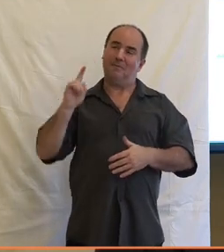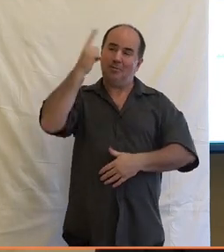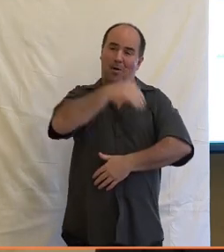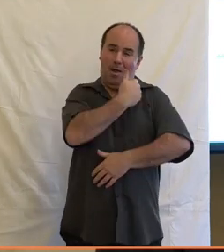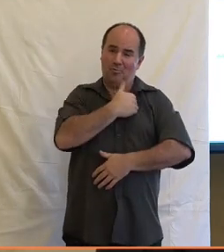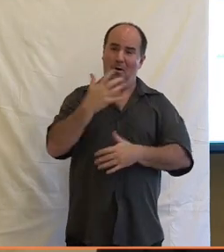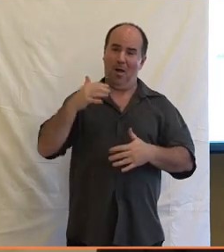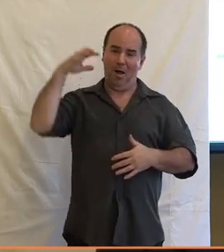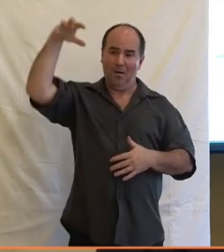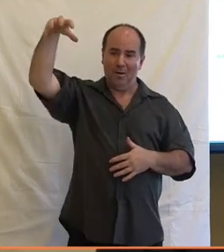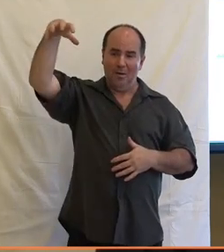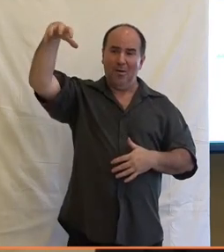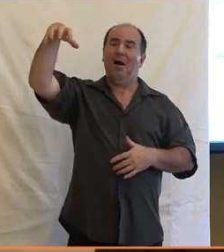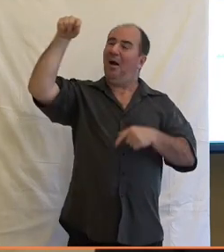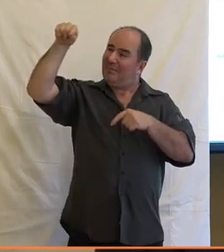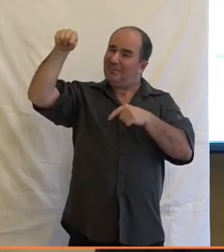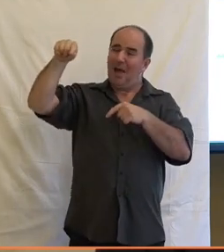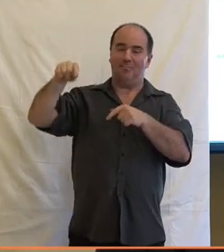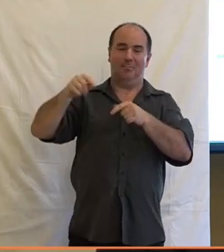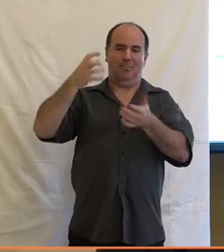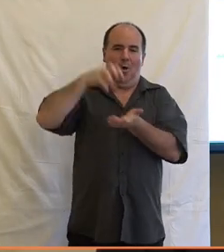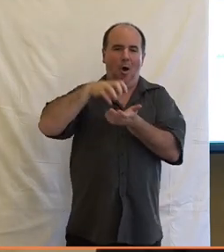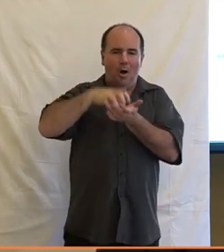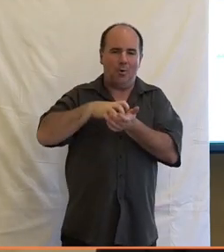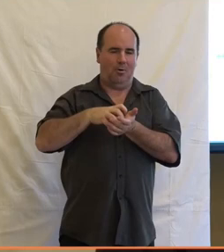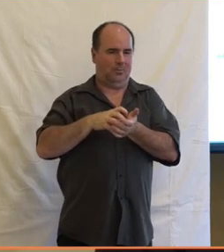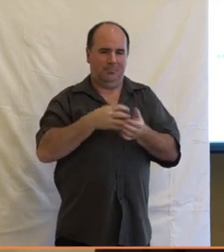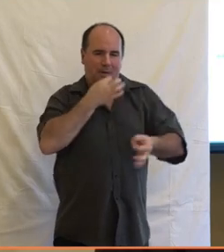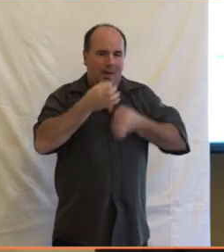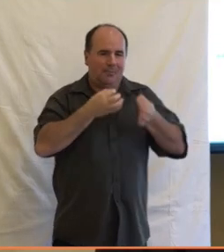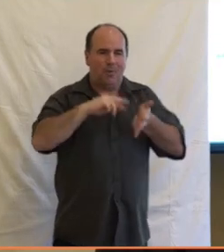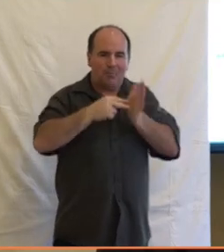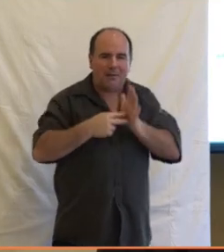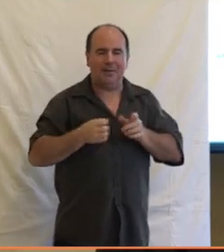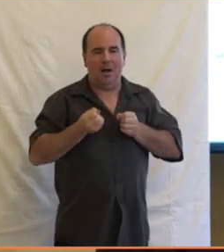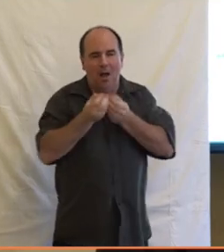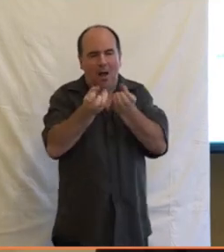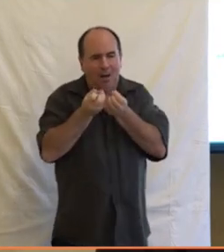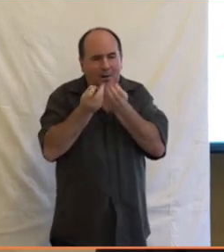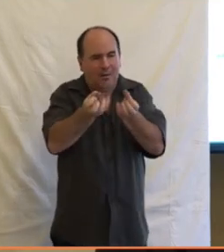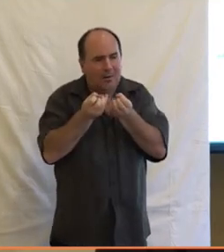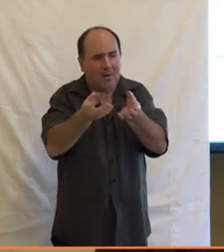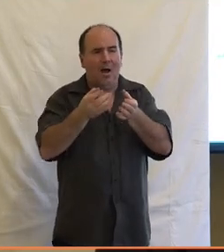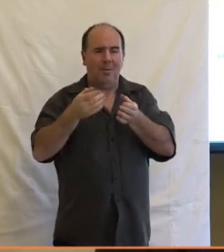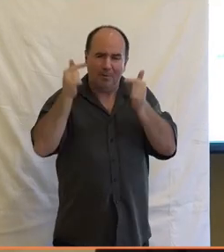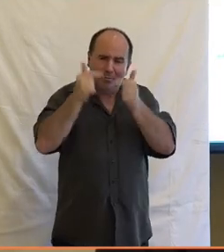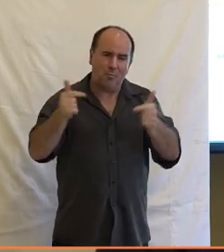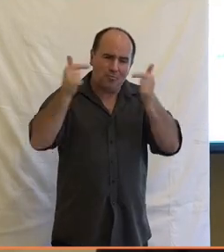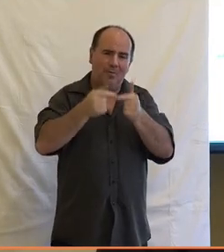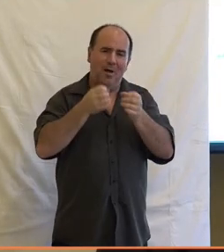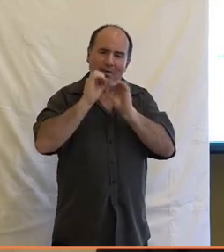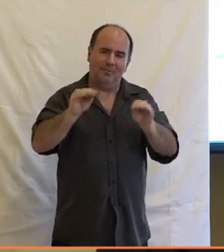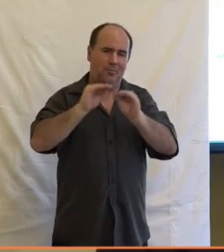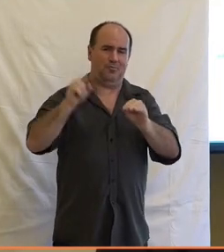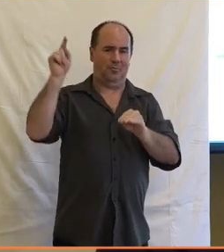výpočetní technika, nebo jak se to dneska jmenuje, kdyby se tam dostala část věnovaná právě třeba tady tomuto. Jak říká můj